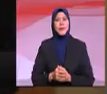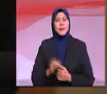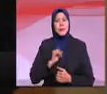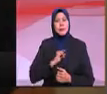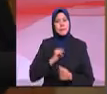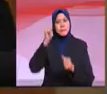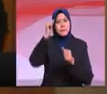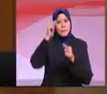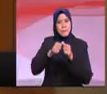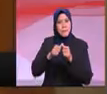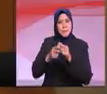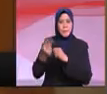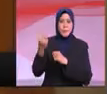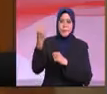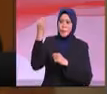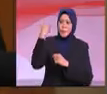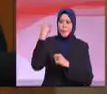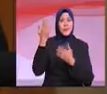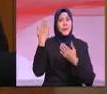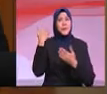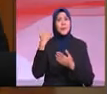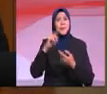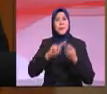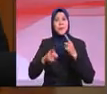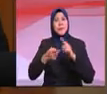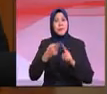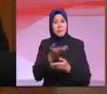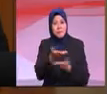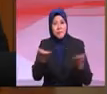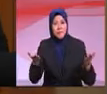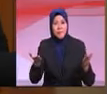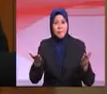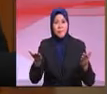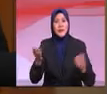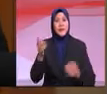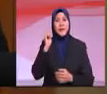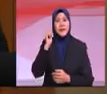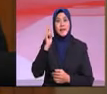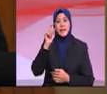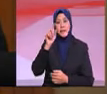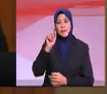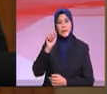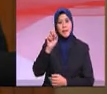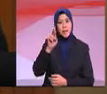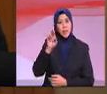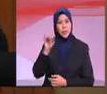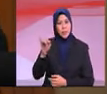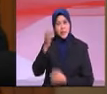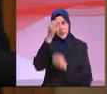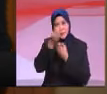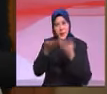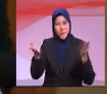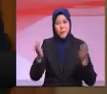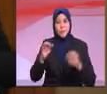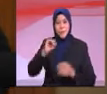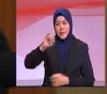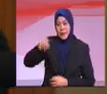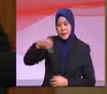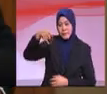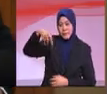imbas kembali rakan-rakan semua, ya, seperti dimaklumkan oleh Tan Sri DG sebentar tadi, JP